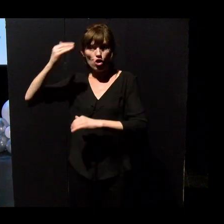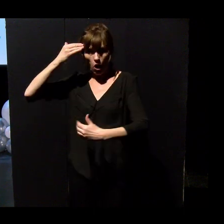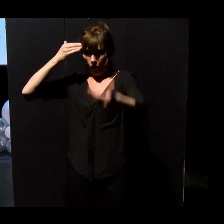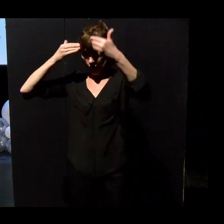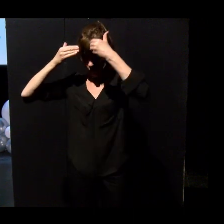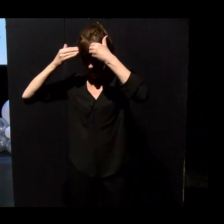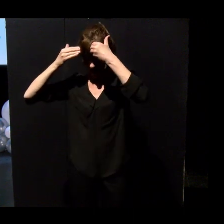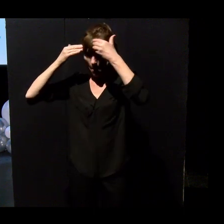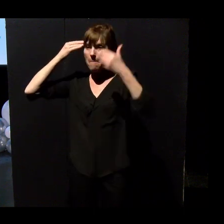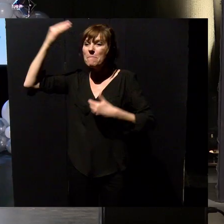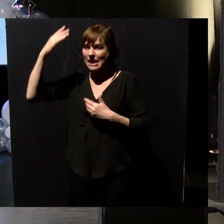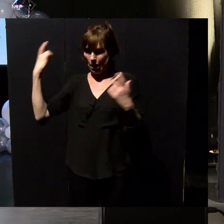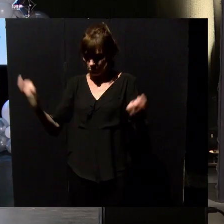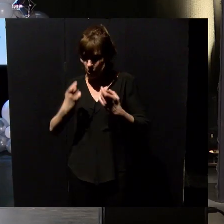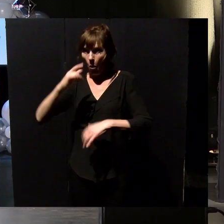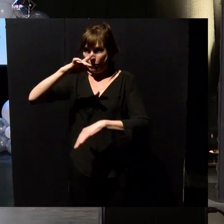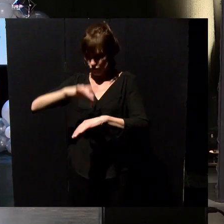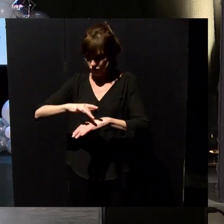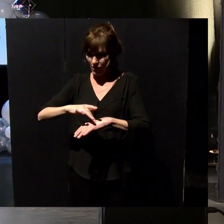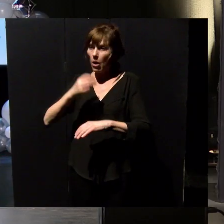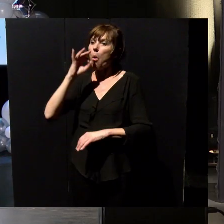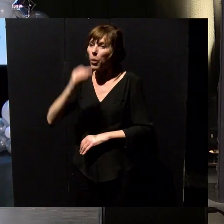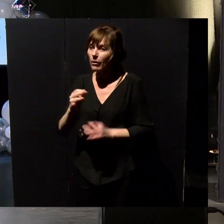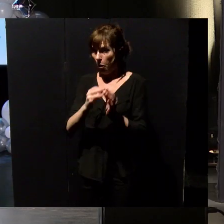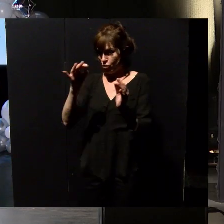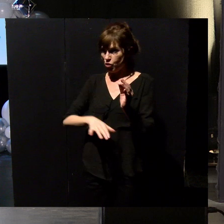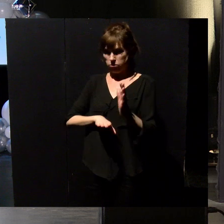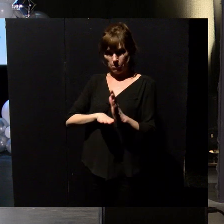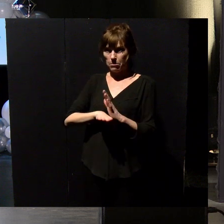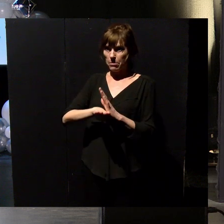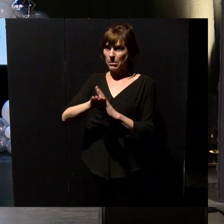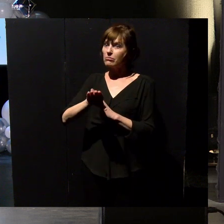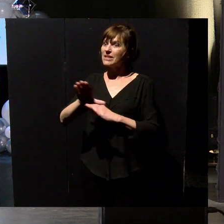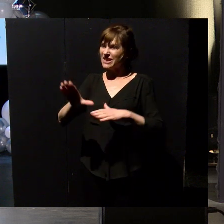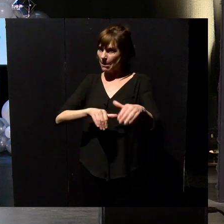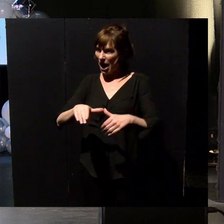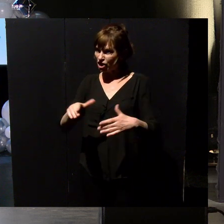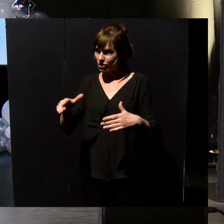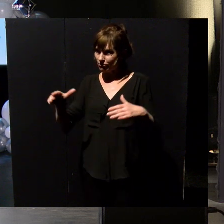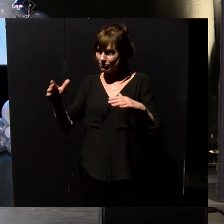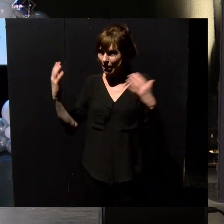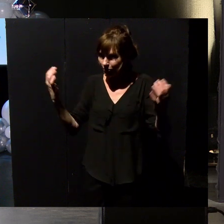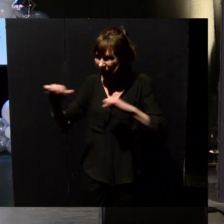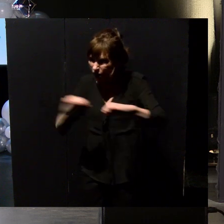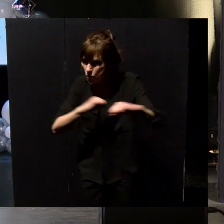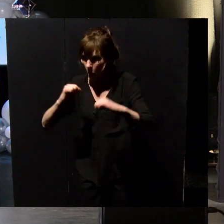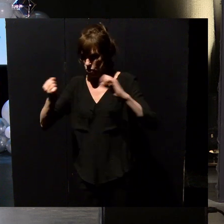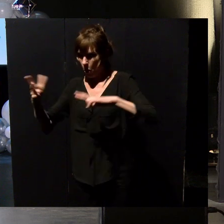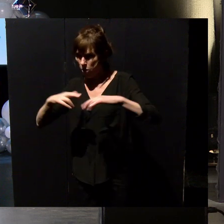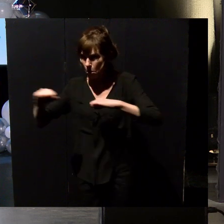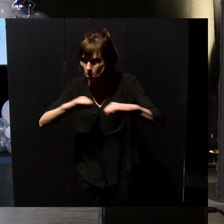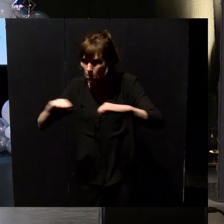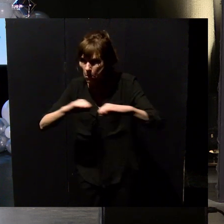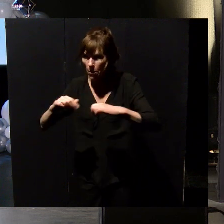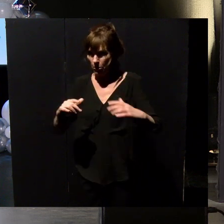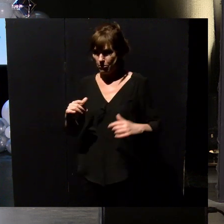la rééducation. Donc oui, cela marche, on arrive à modifier la carte. L'étape suivante, c'est celle que nous avons commencé la semaine dernière par un